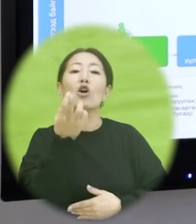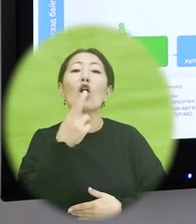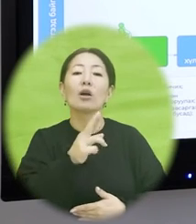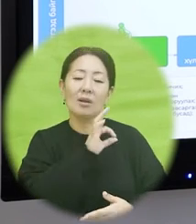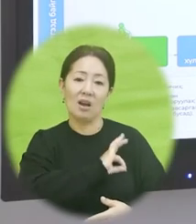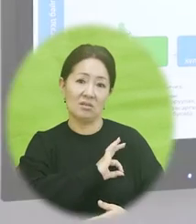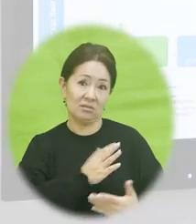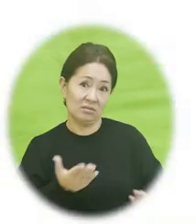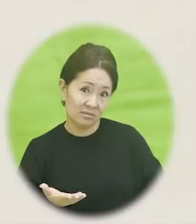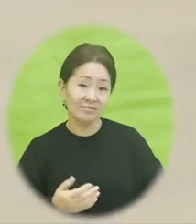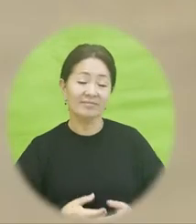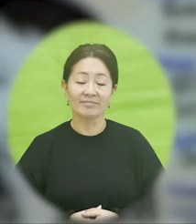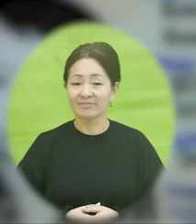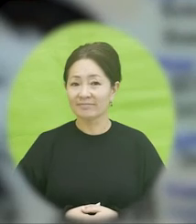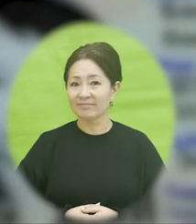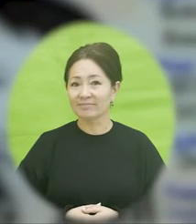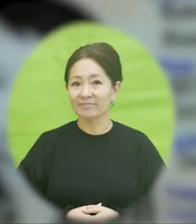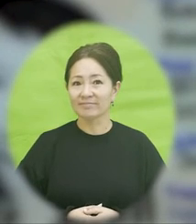тал болж байгаа юм аа.